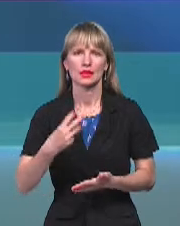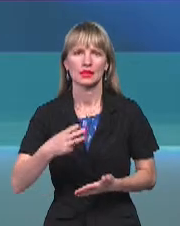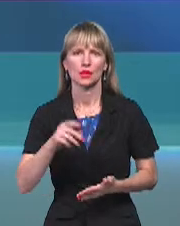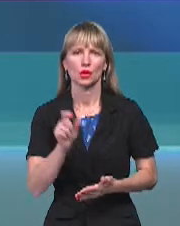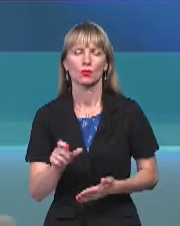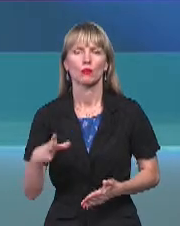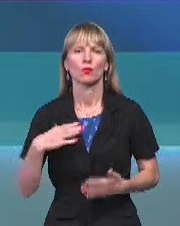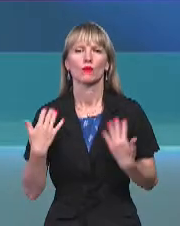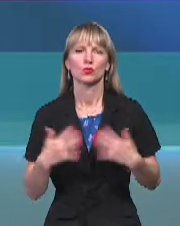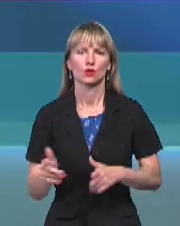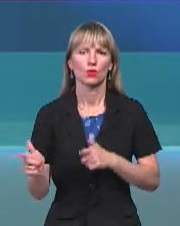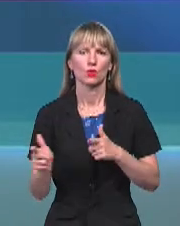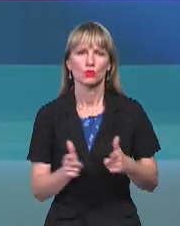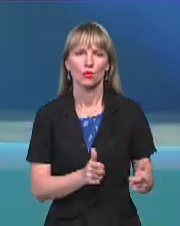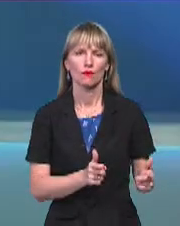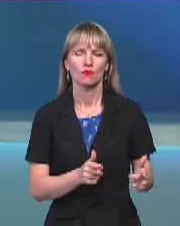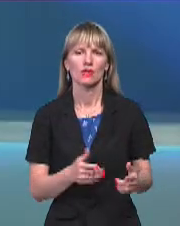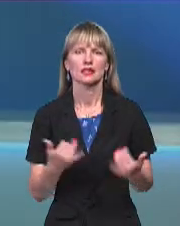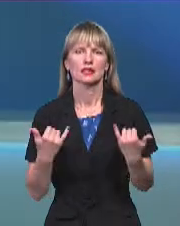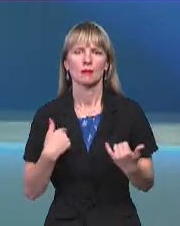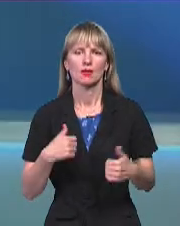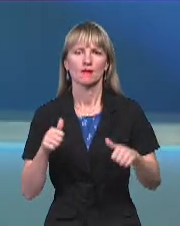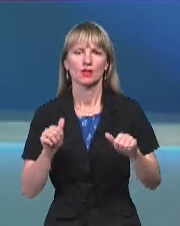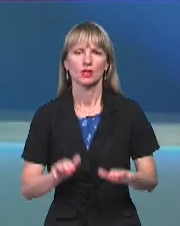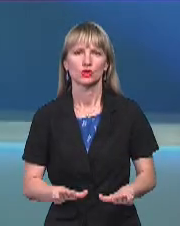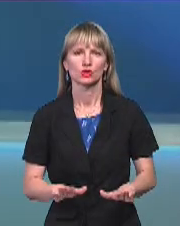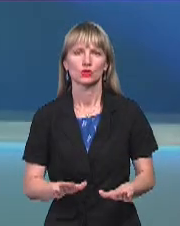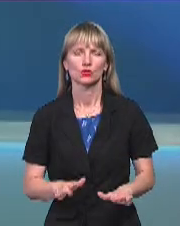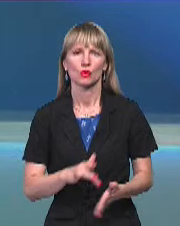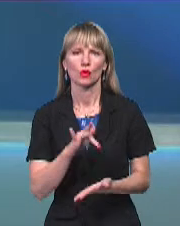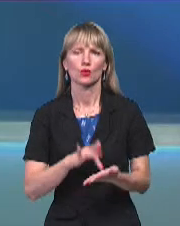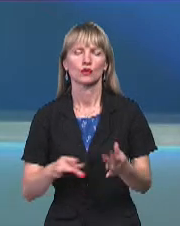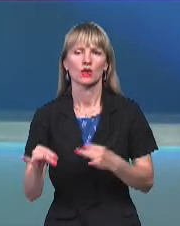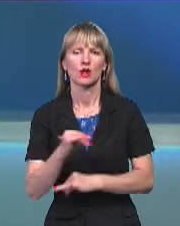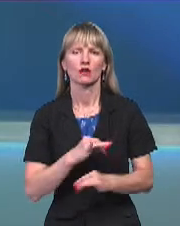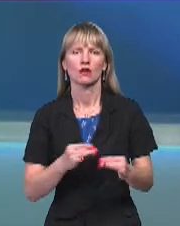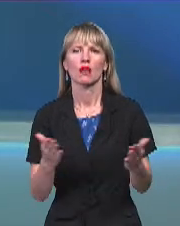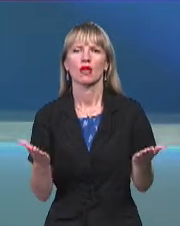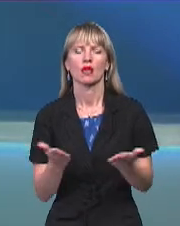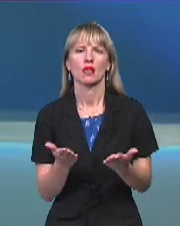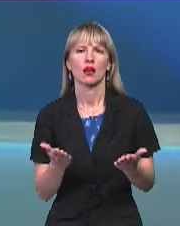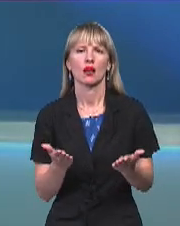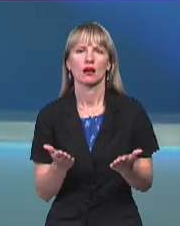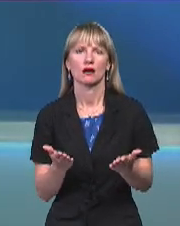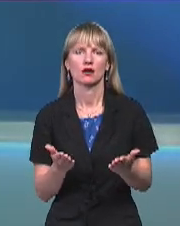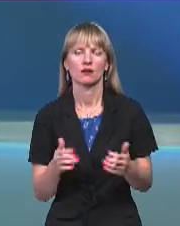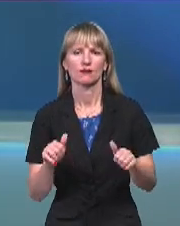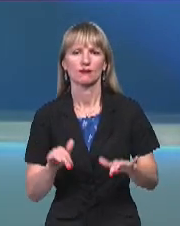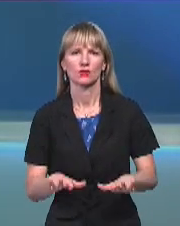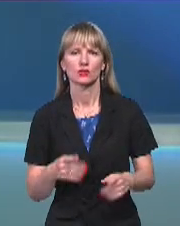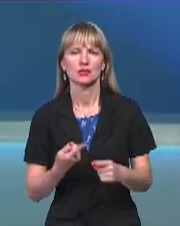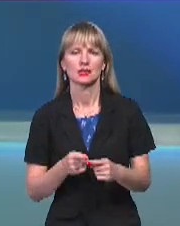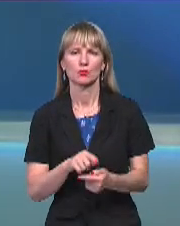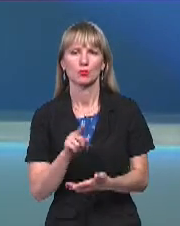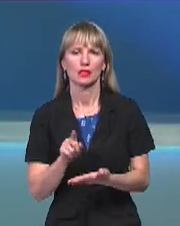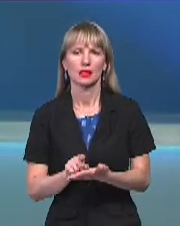був вже готовий. Наразі ми вирішуємо з міськрадою, як вирішити це